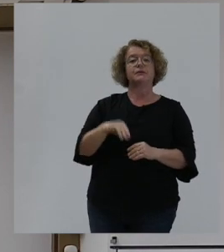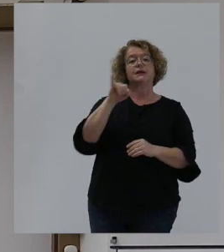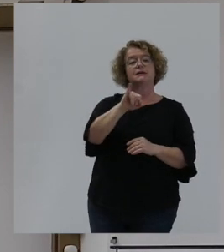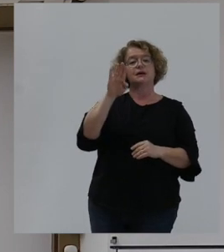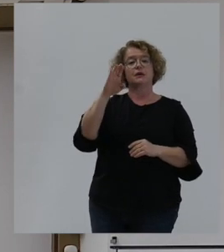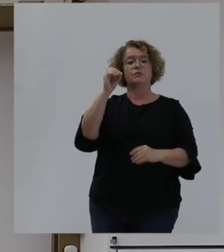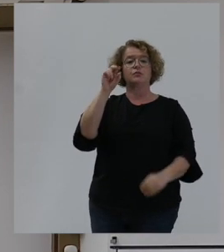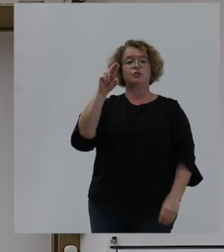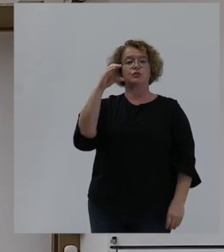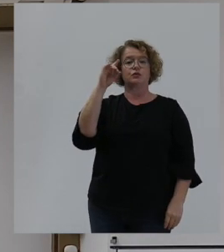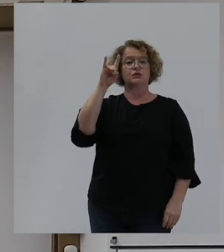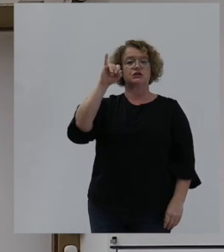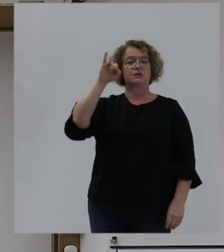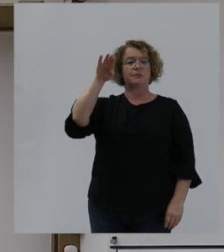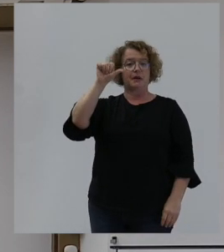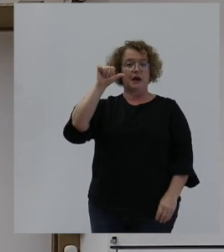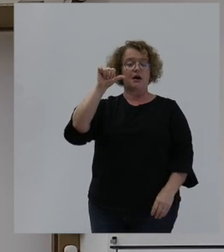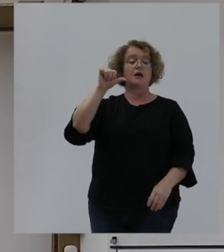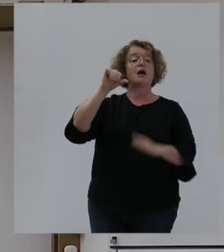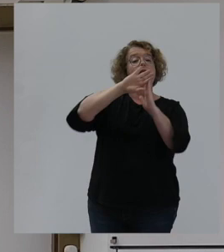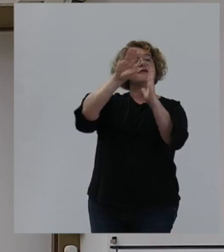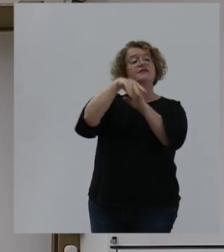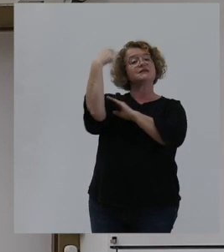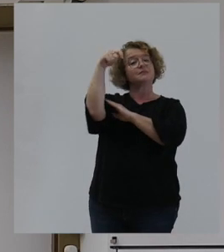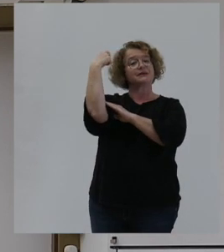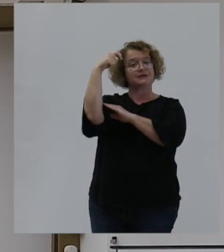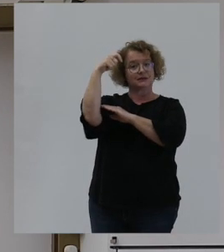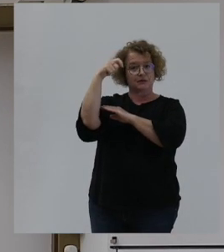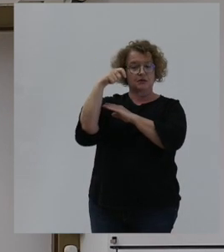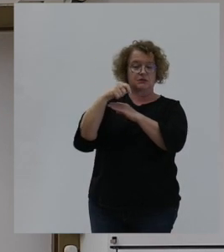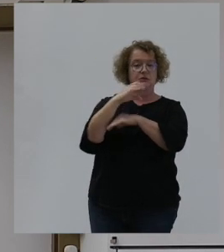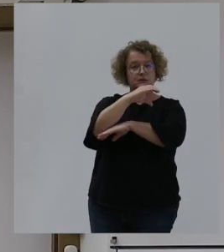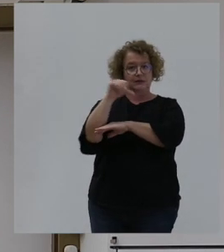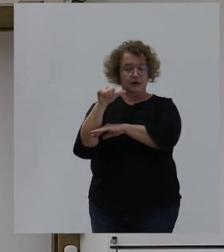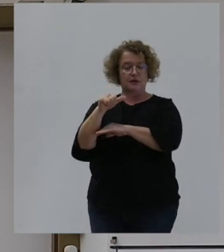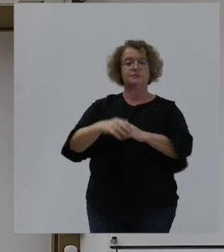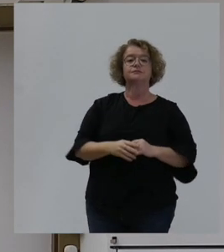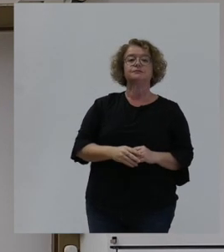Isabelle Bouchiba, candidate à la vice-présidence conseil d'administration,